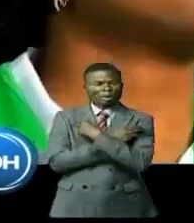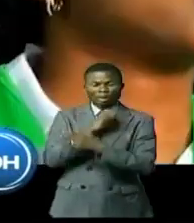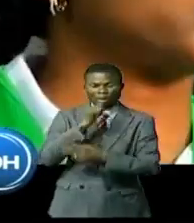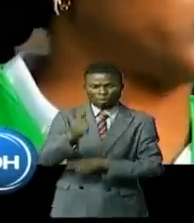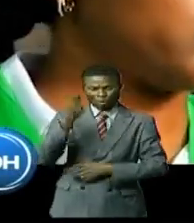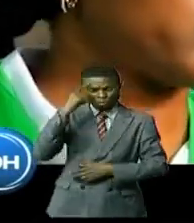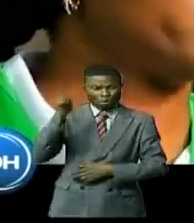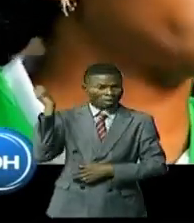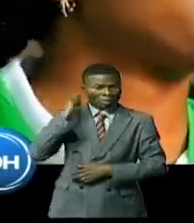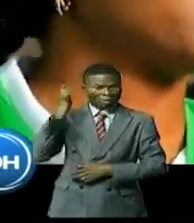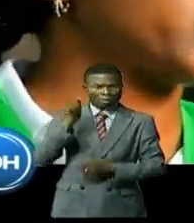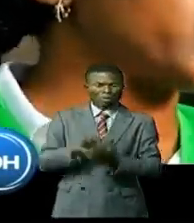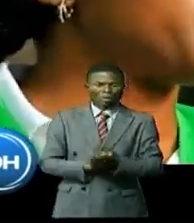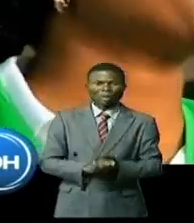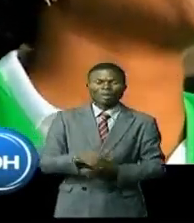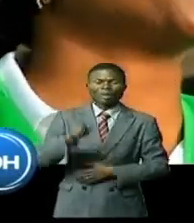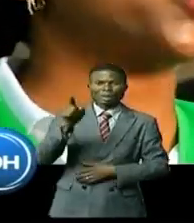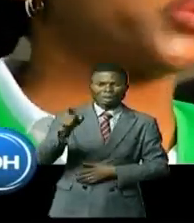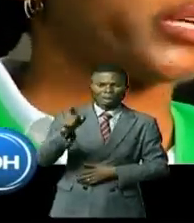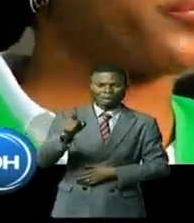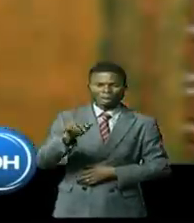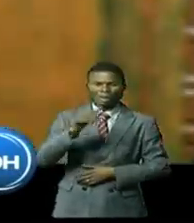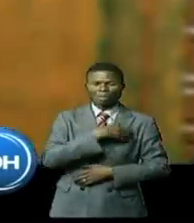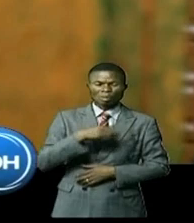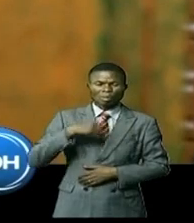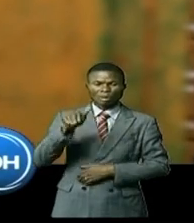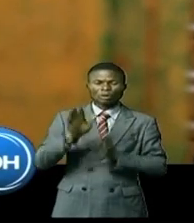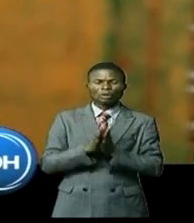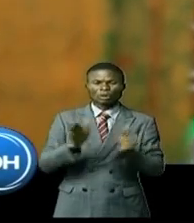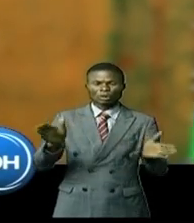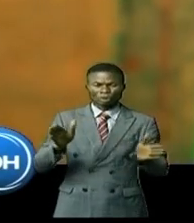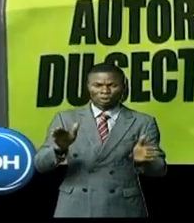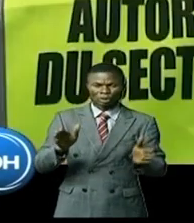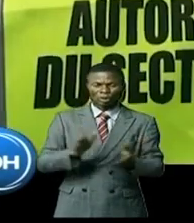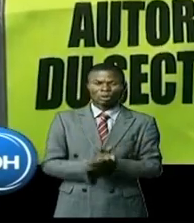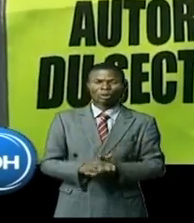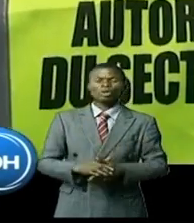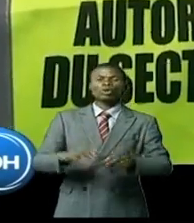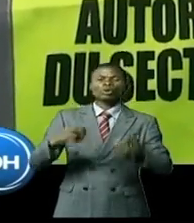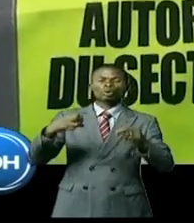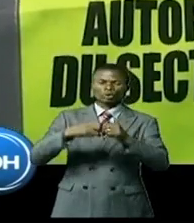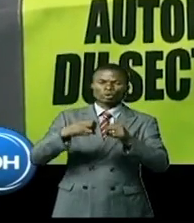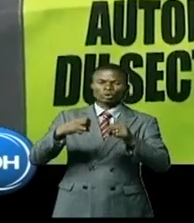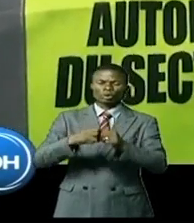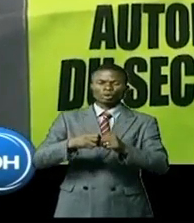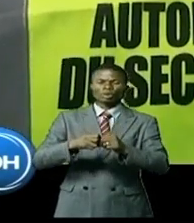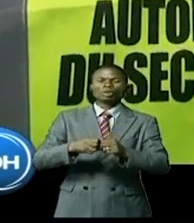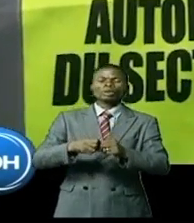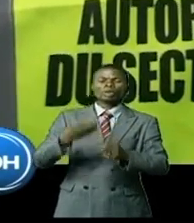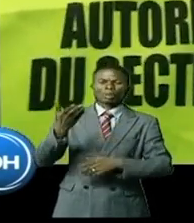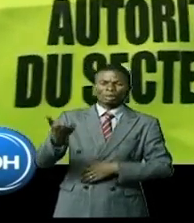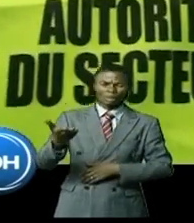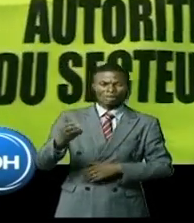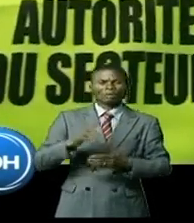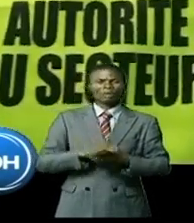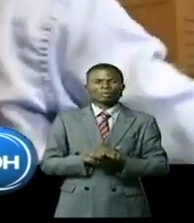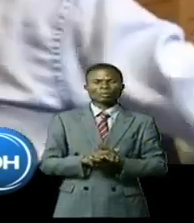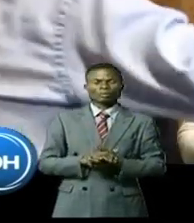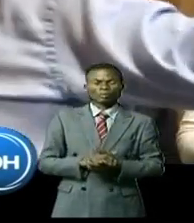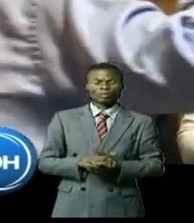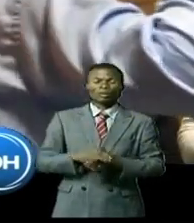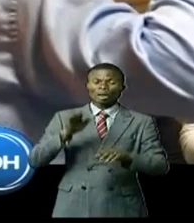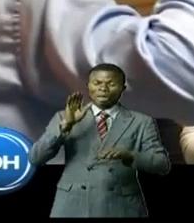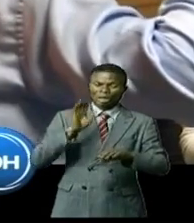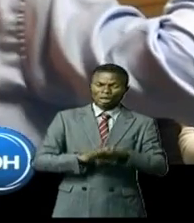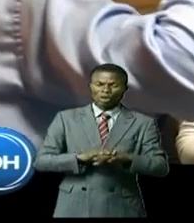professeur Sandrine Ngalula Mubinga, directrice générale de l'autorité de régulation du secteur de l'électricité.